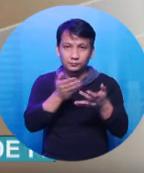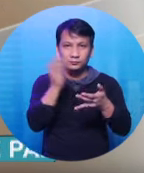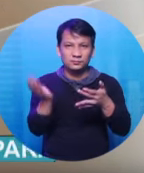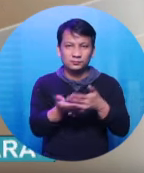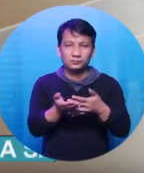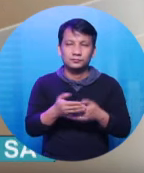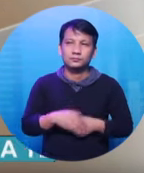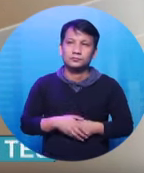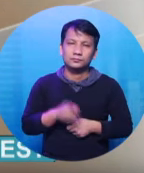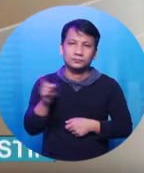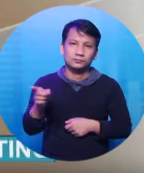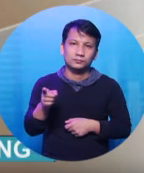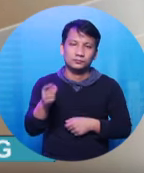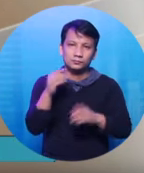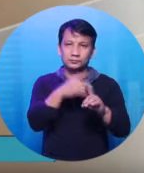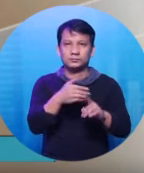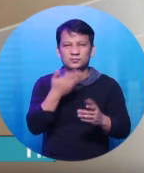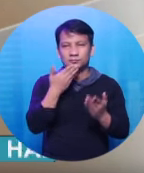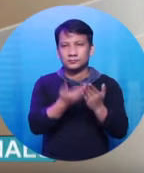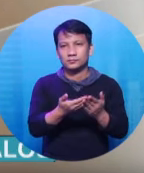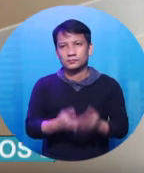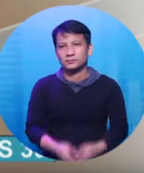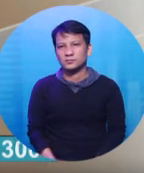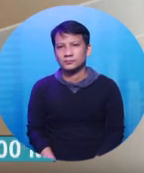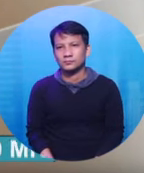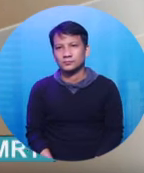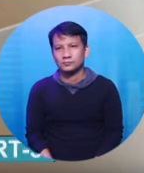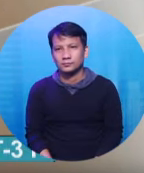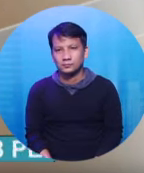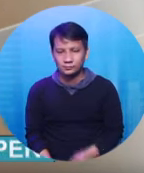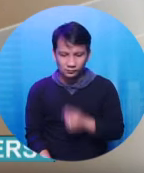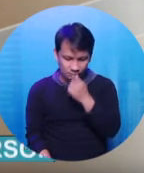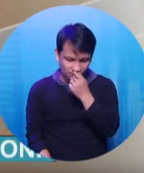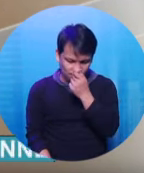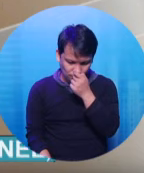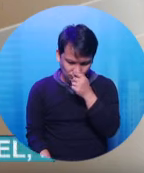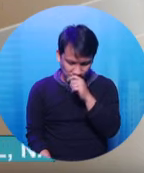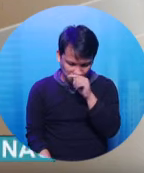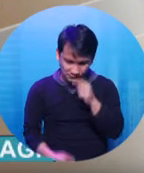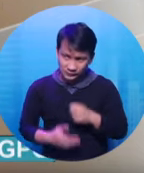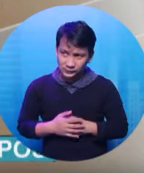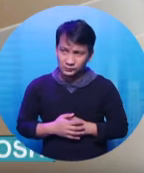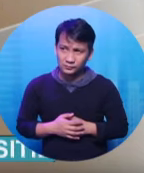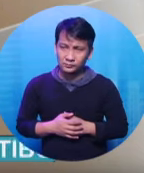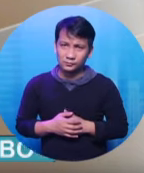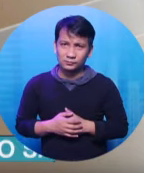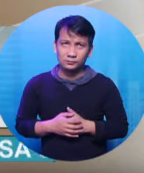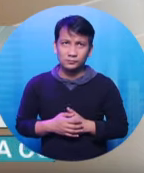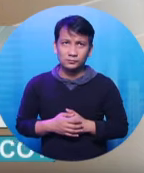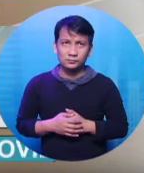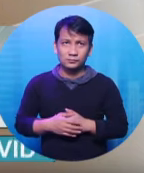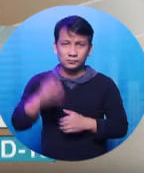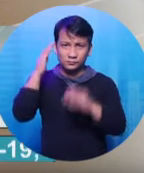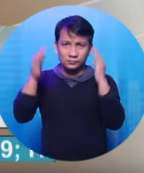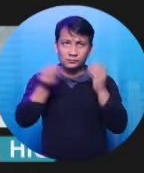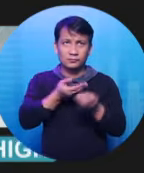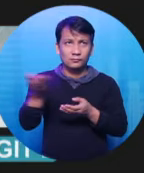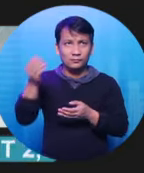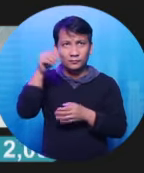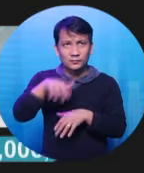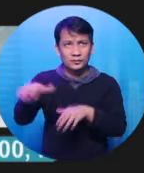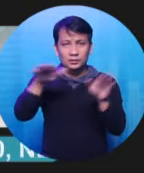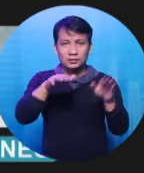libel against Carla. Salamat. Sir Rafi, pwede po manawagan. Sige po, Sir Fitz. Hello po. Sa lahat